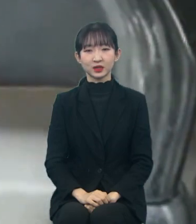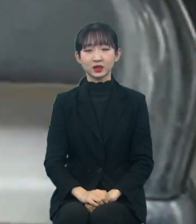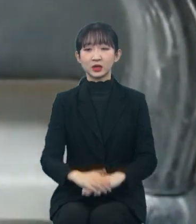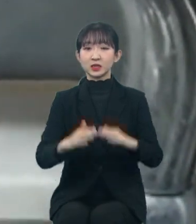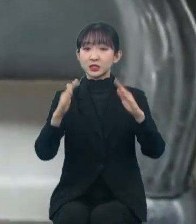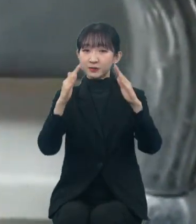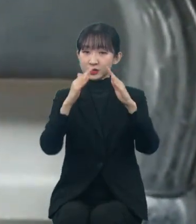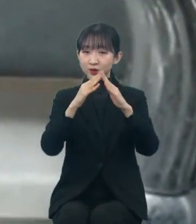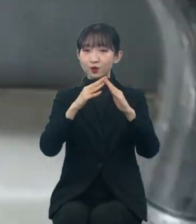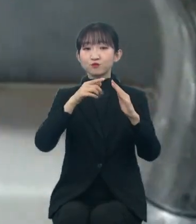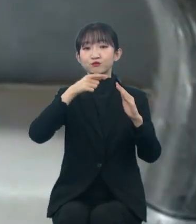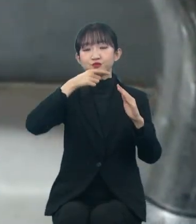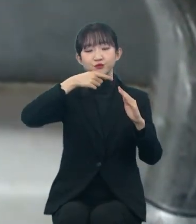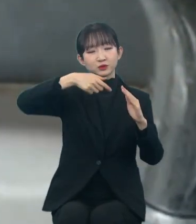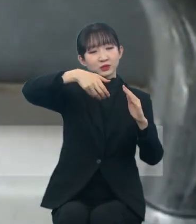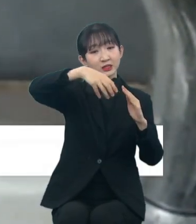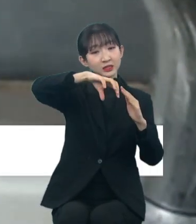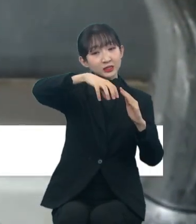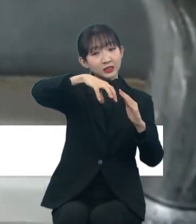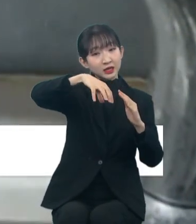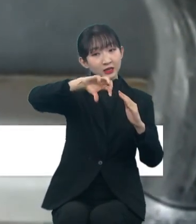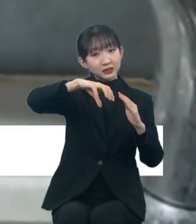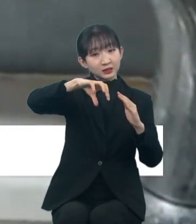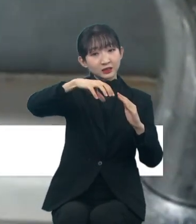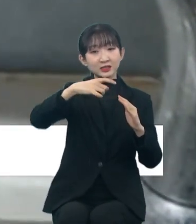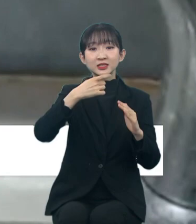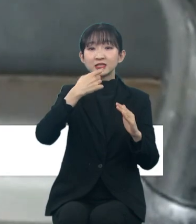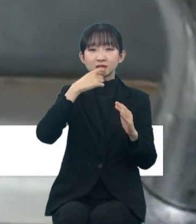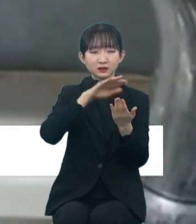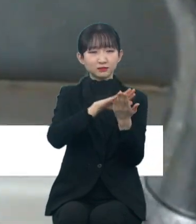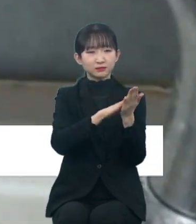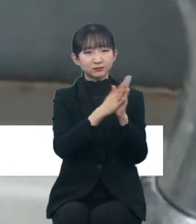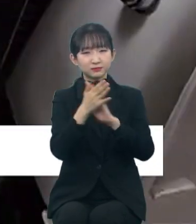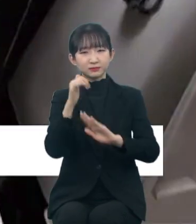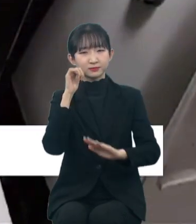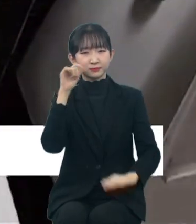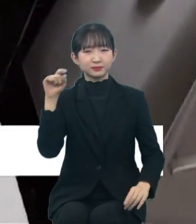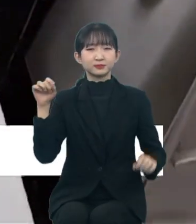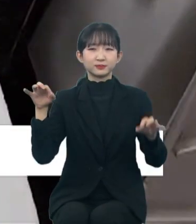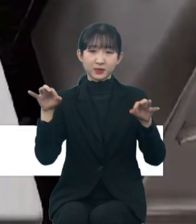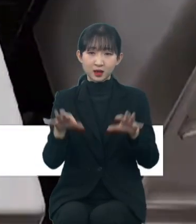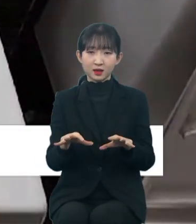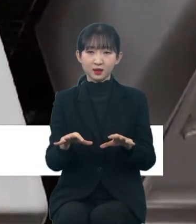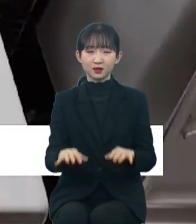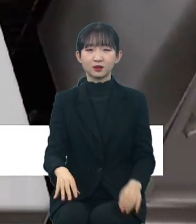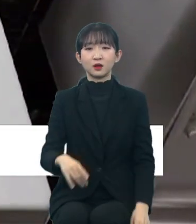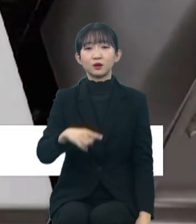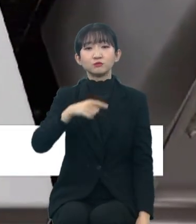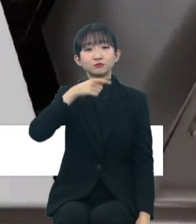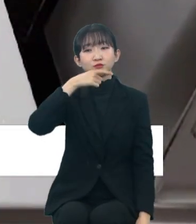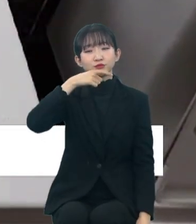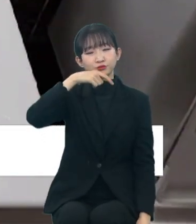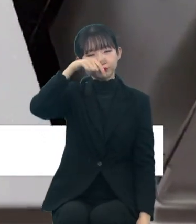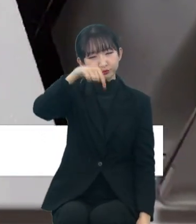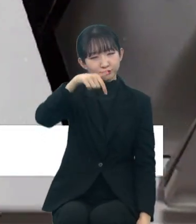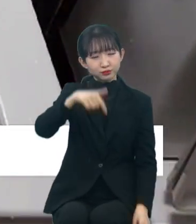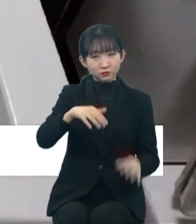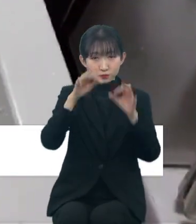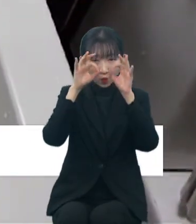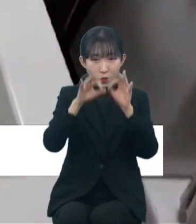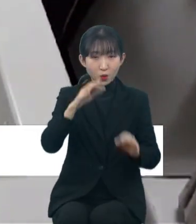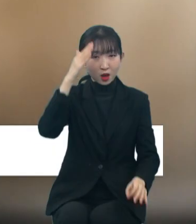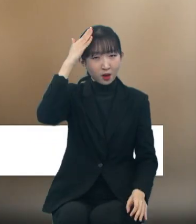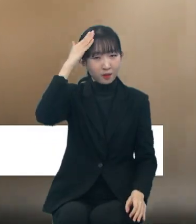가정집에서 수돗물을 틀자 하얀 필터가 순식간에 갈색으로 변합니다. 수돗물에선 시커먼 이물질도